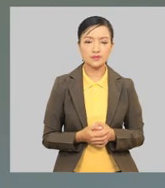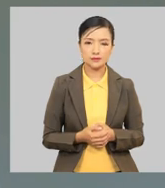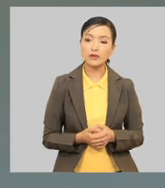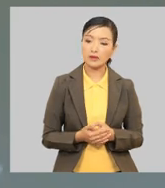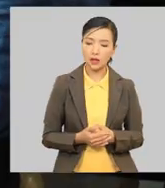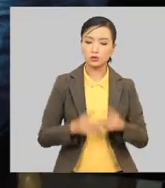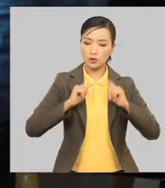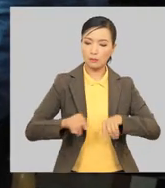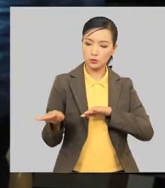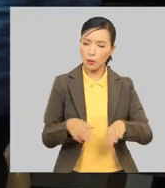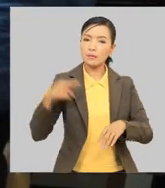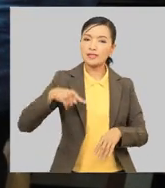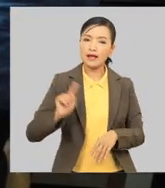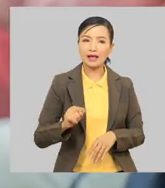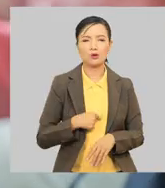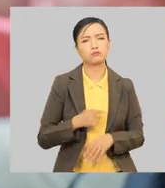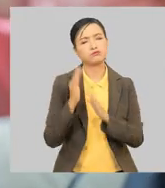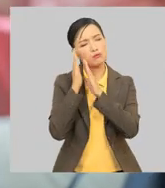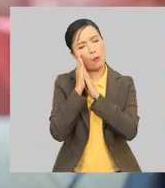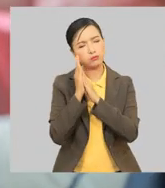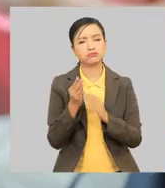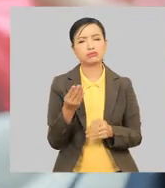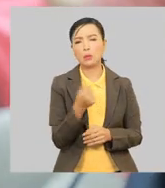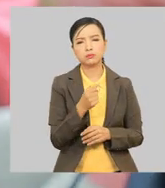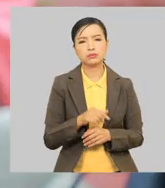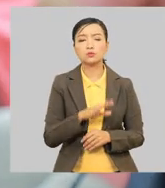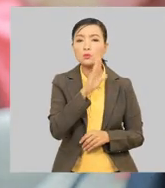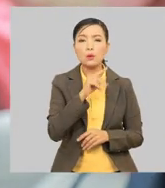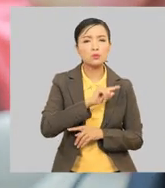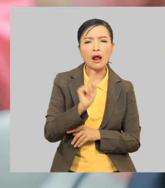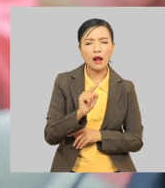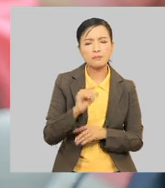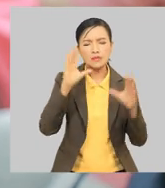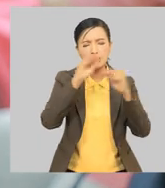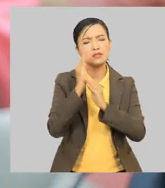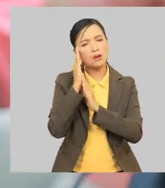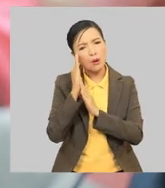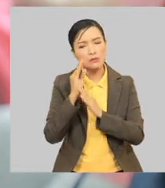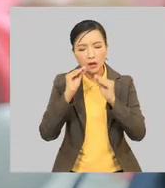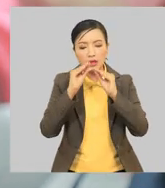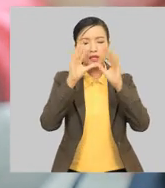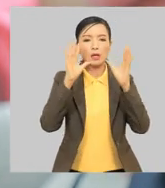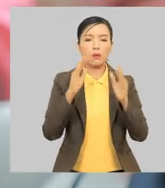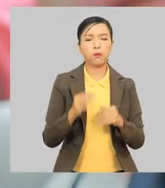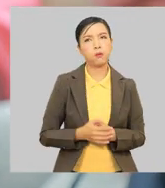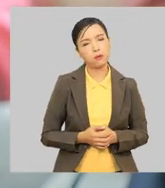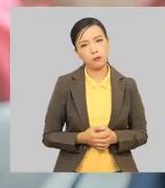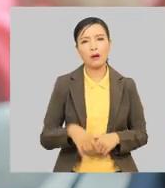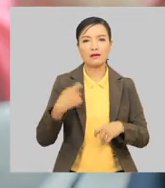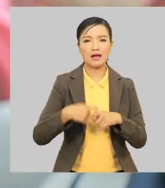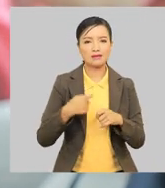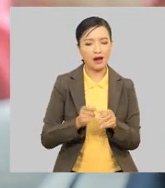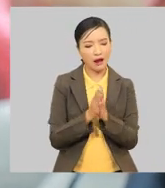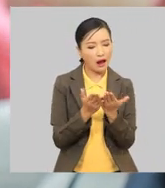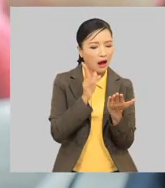มันเราต้องเตรียมตัวหรือเตรียมอะไรเป็นพิเศษไหม ต้องรีบนอนเพราะว่าเวลาวันไหนที่เรานอนดึกเนี้ยค่ะเราก็จะไม่ค่อยมีสม